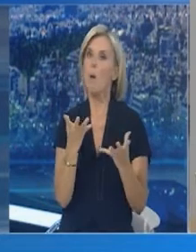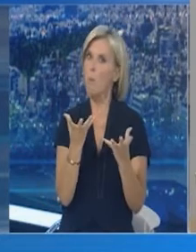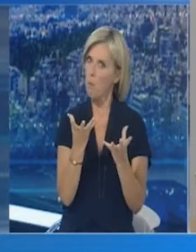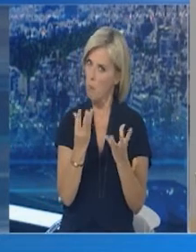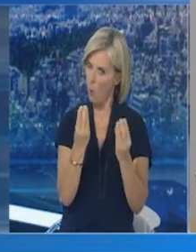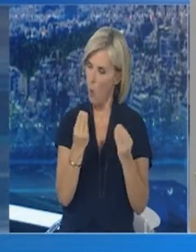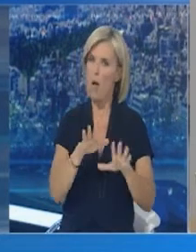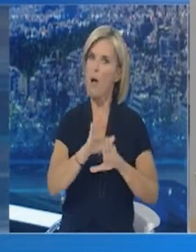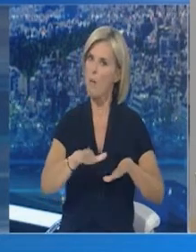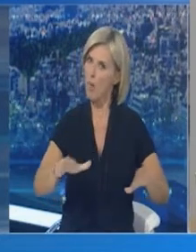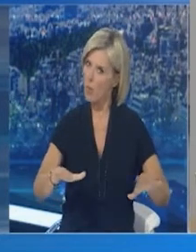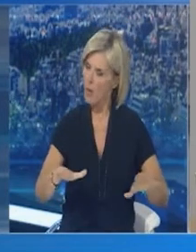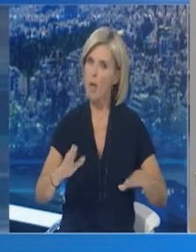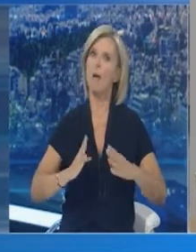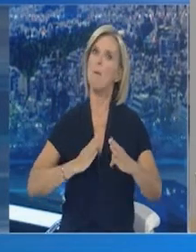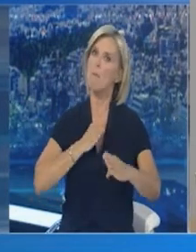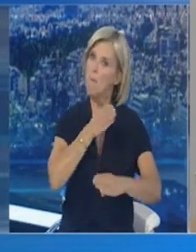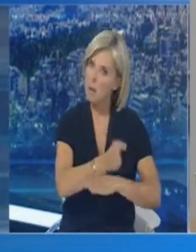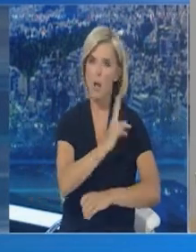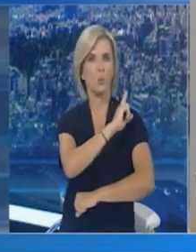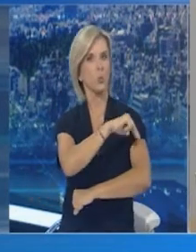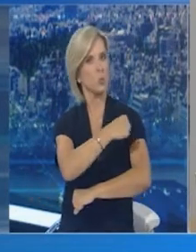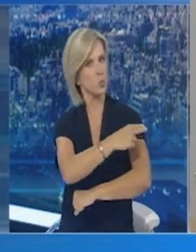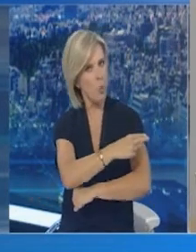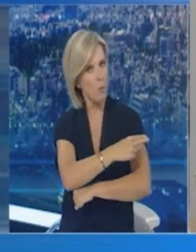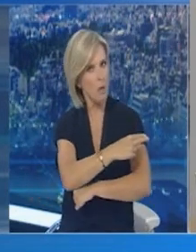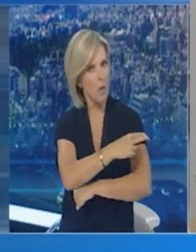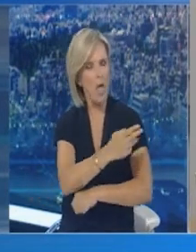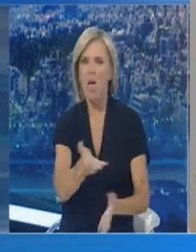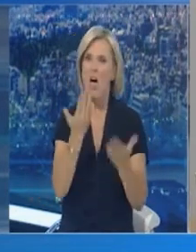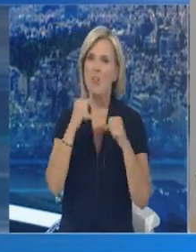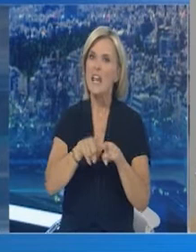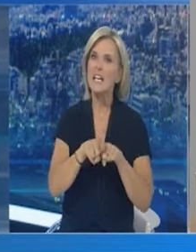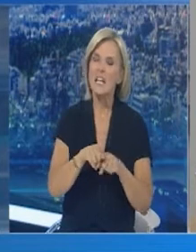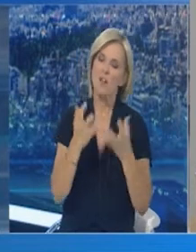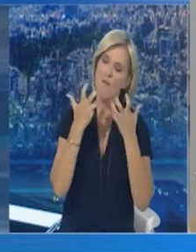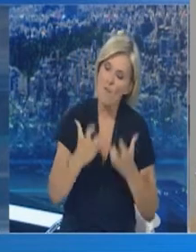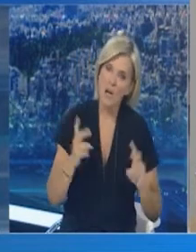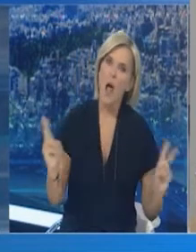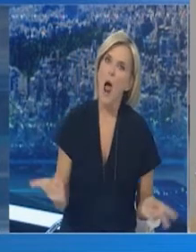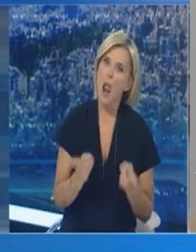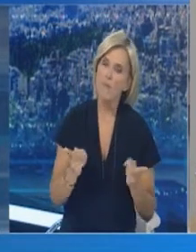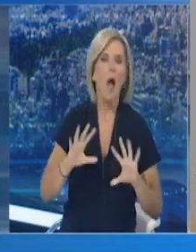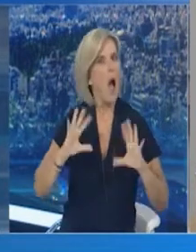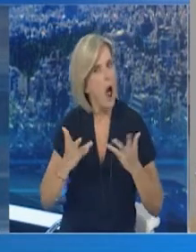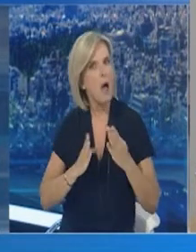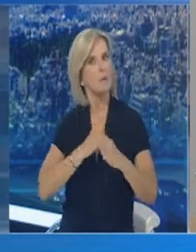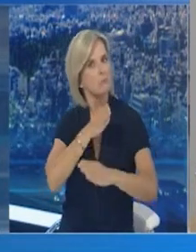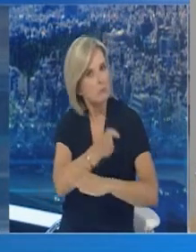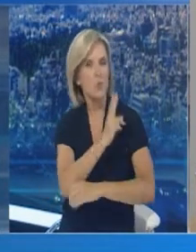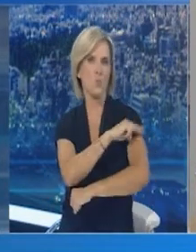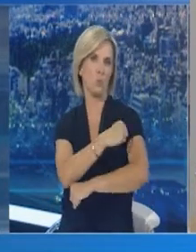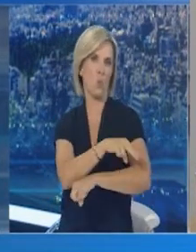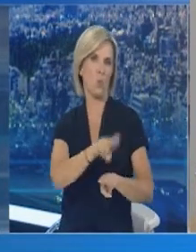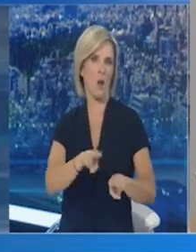έχει νοσηλευτεί παρά την ήπια συμπτωματολογία στα νοσοκομεία. Τα δεδομένα ως προς την